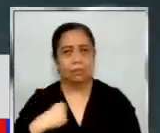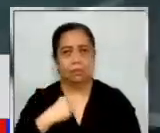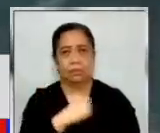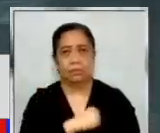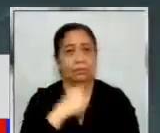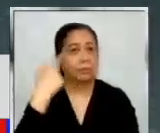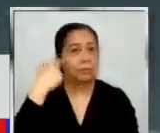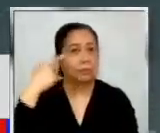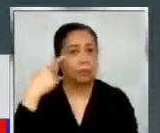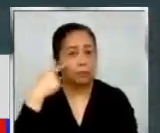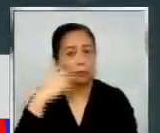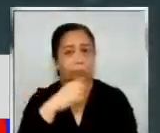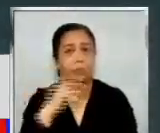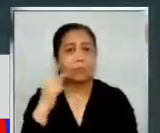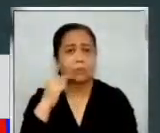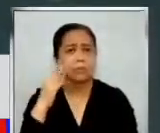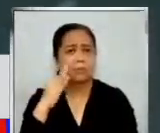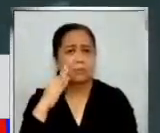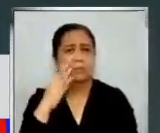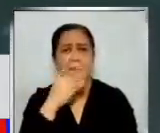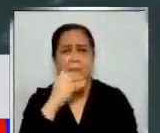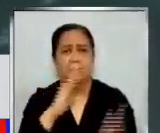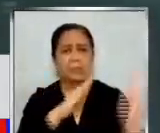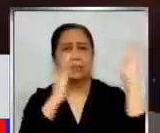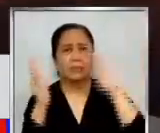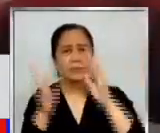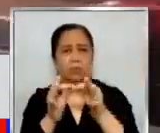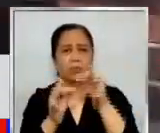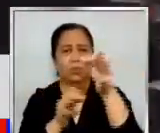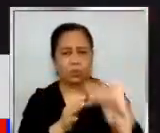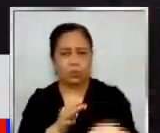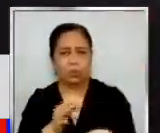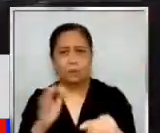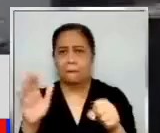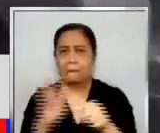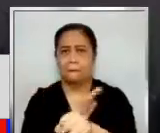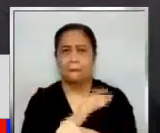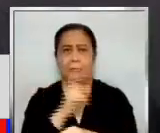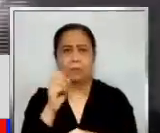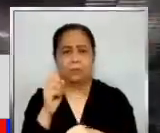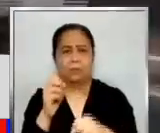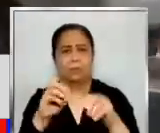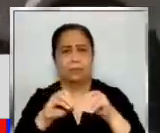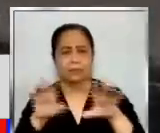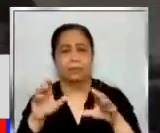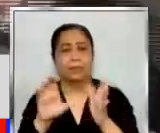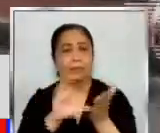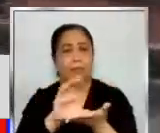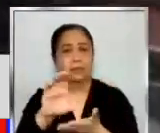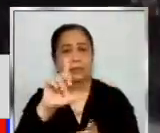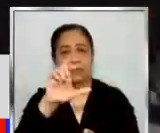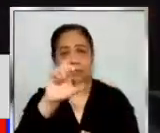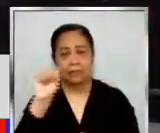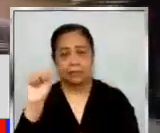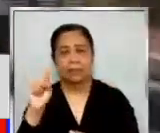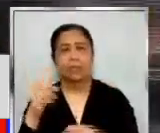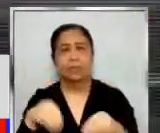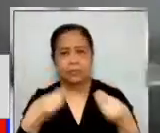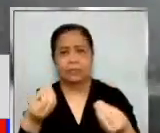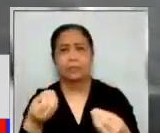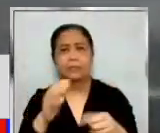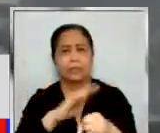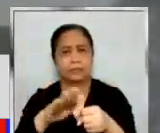Nancy Binay na i-delay ang full implementation ng cashless transaction para mabigyan ng mas mahabang panahon ng mga